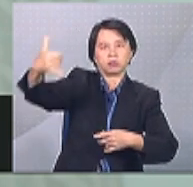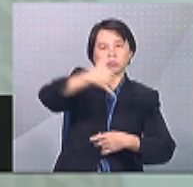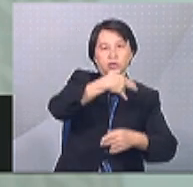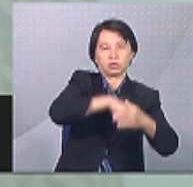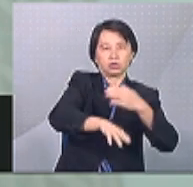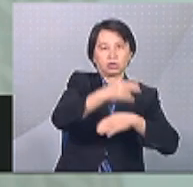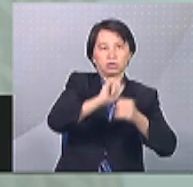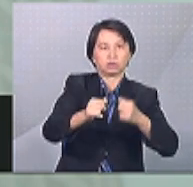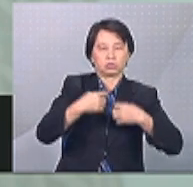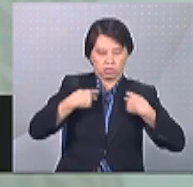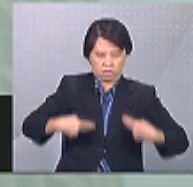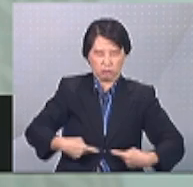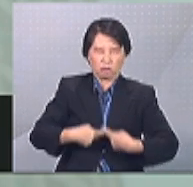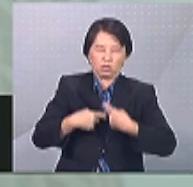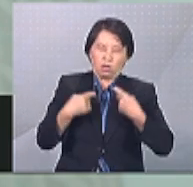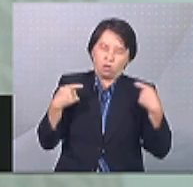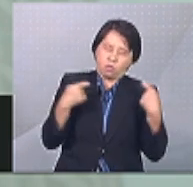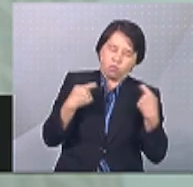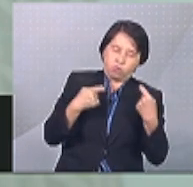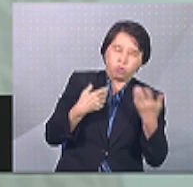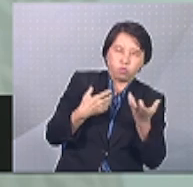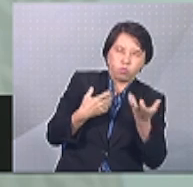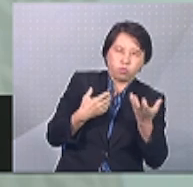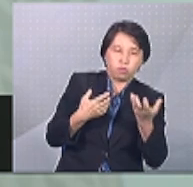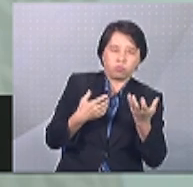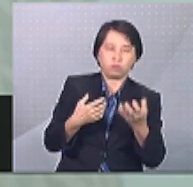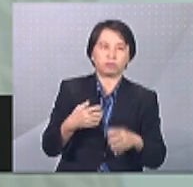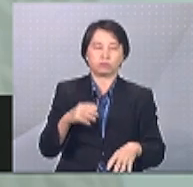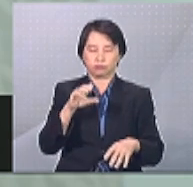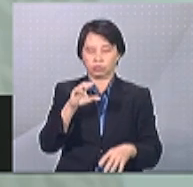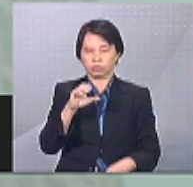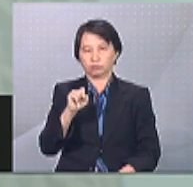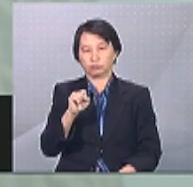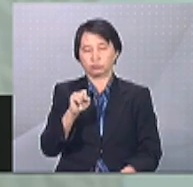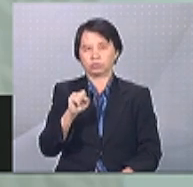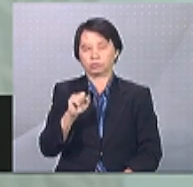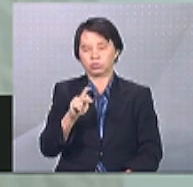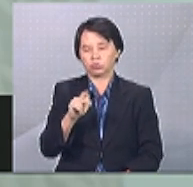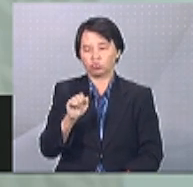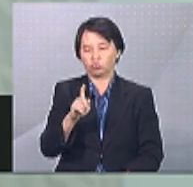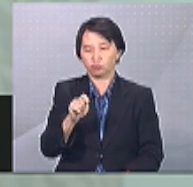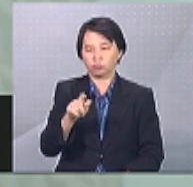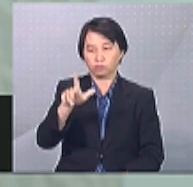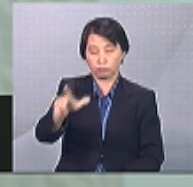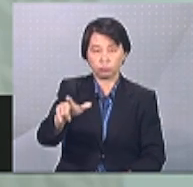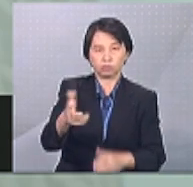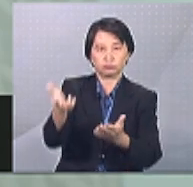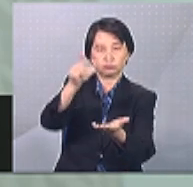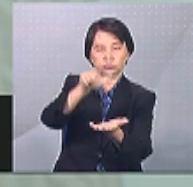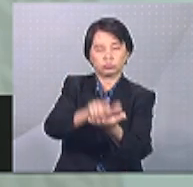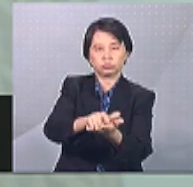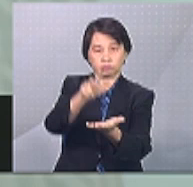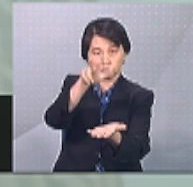jangkitan radang paru-paru, iaitu Severe Acute Respiratory Infection. Beliau disahkan meninggal dunia pada hari yang